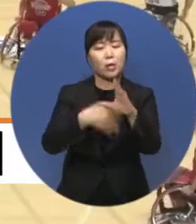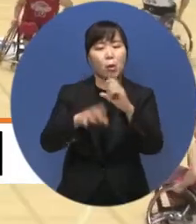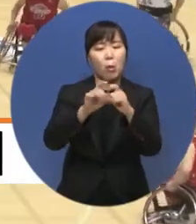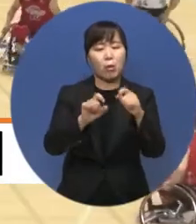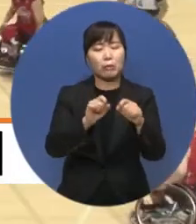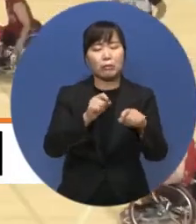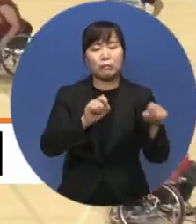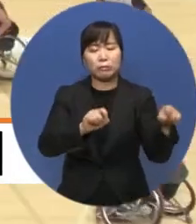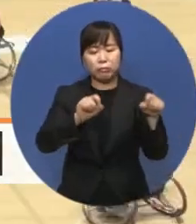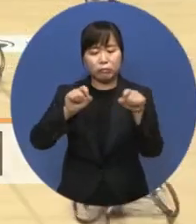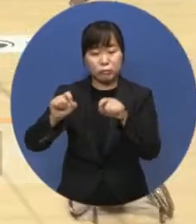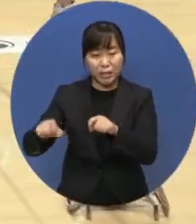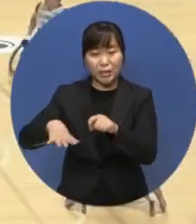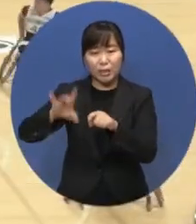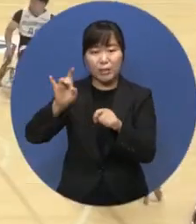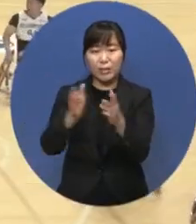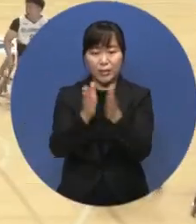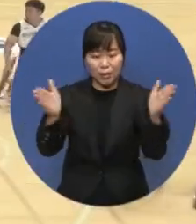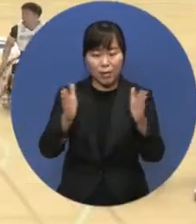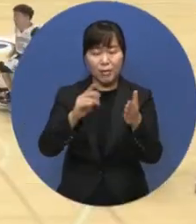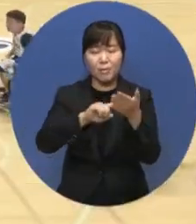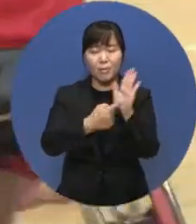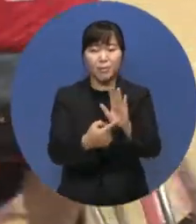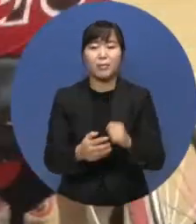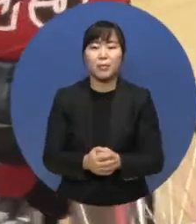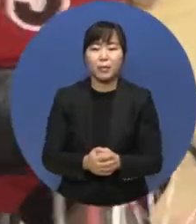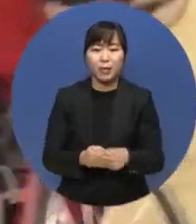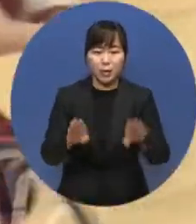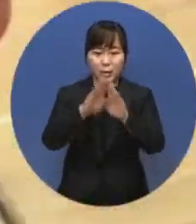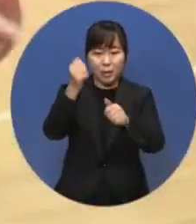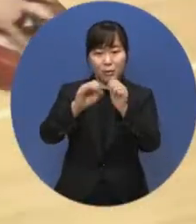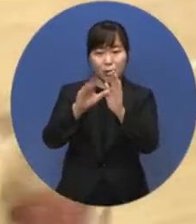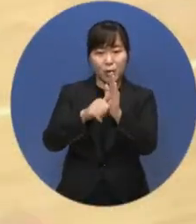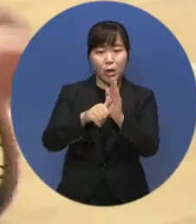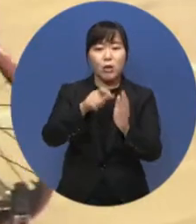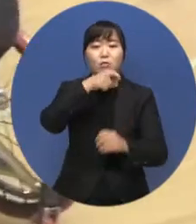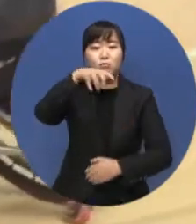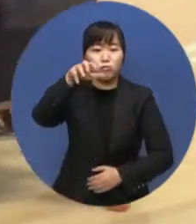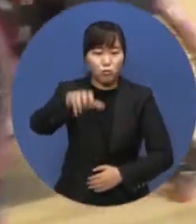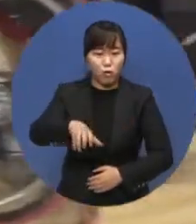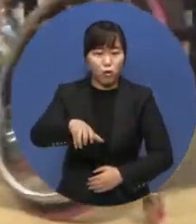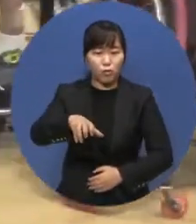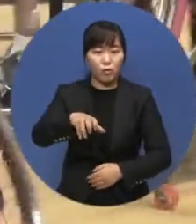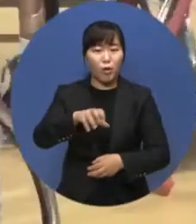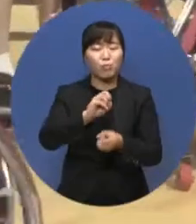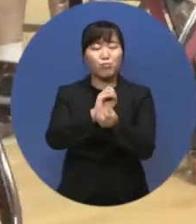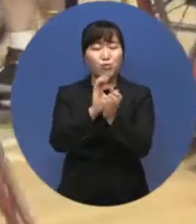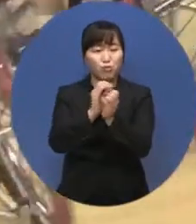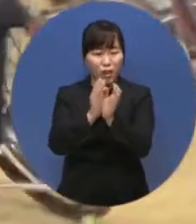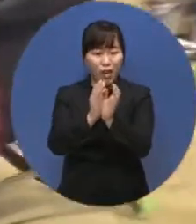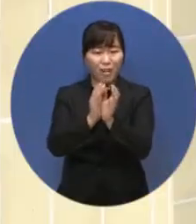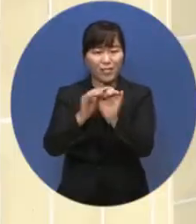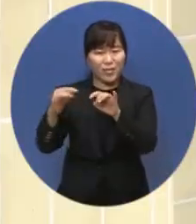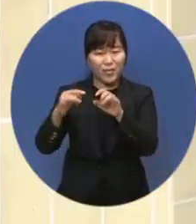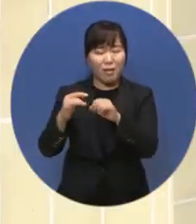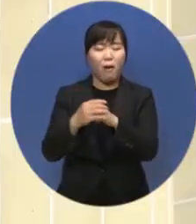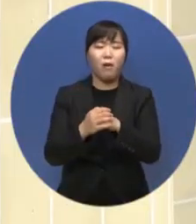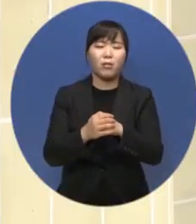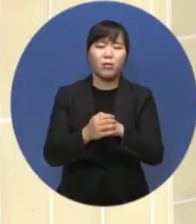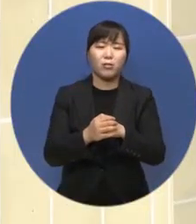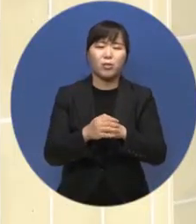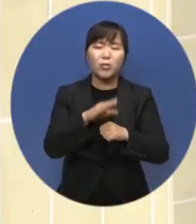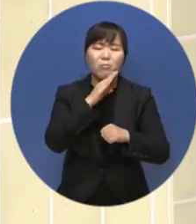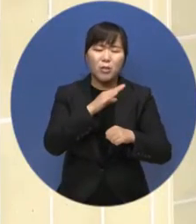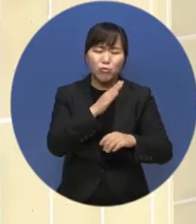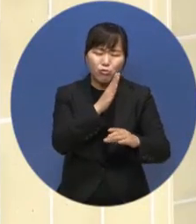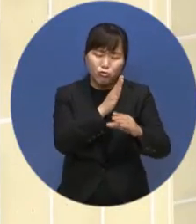데뷔 경기를 치렀습니다. 개막 경기에서 수원 무궁화전자를 만난 춘천은 경기 중반 20점까지